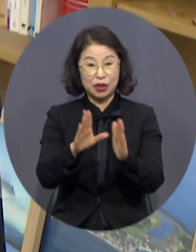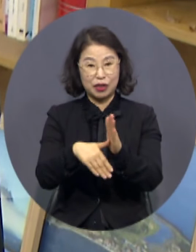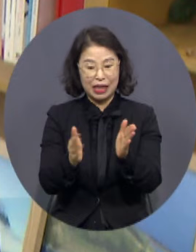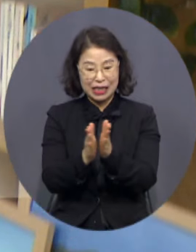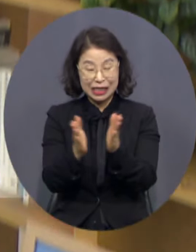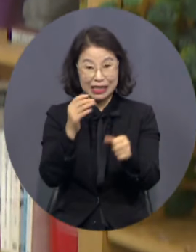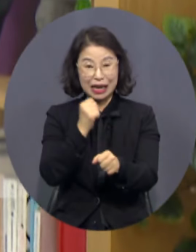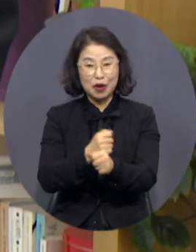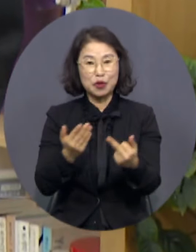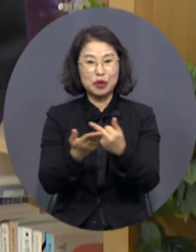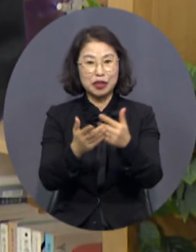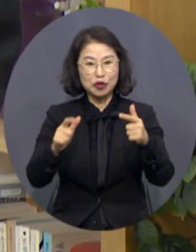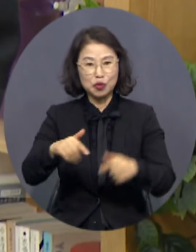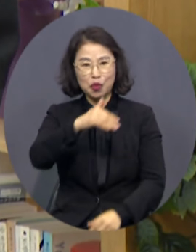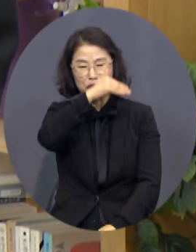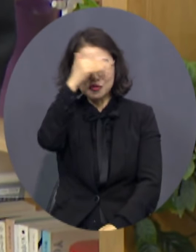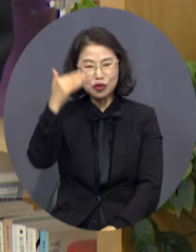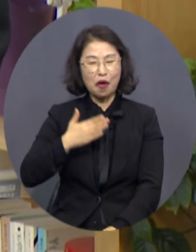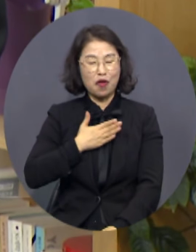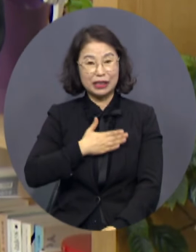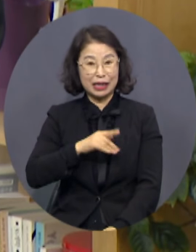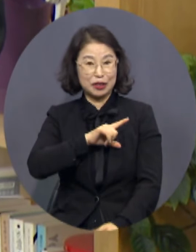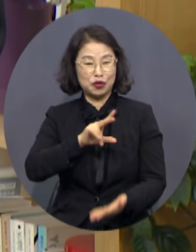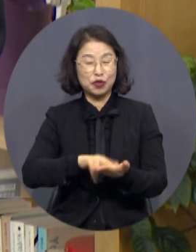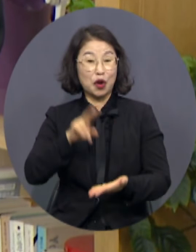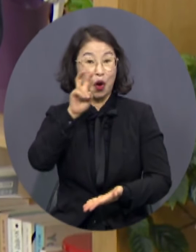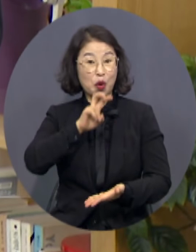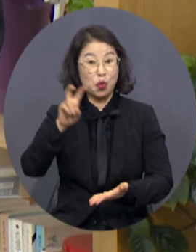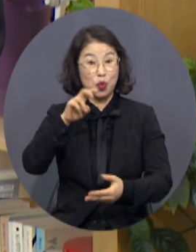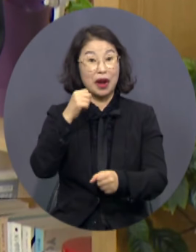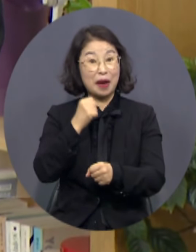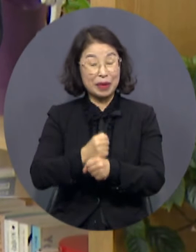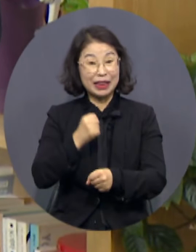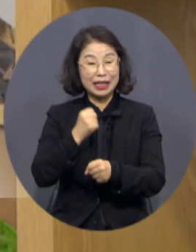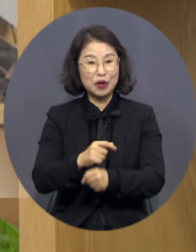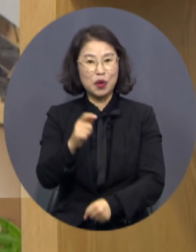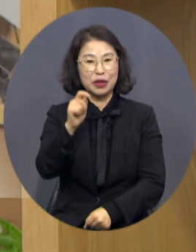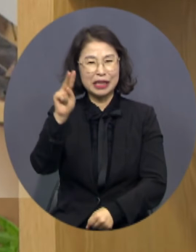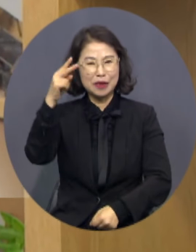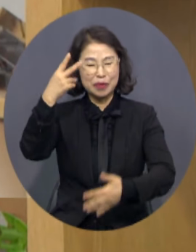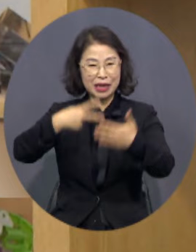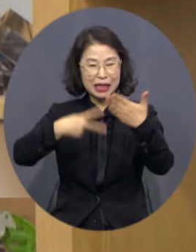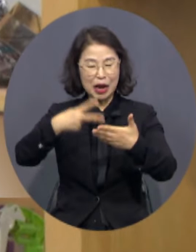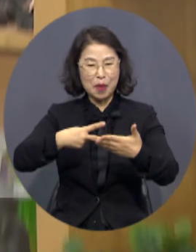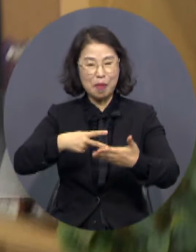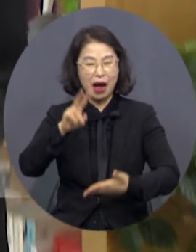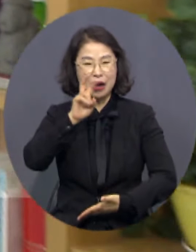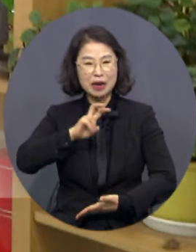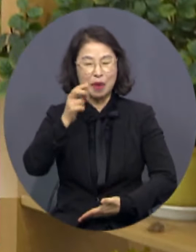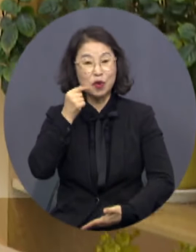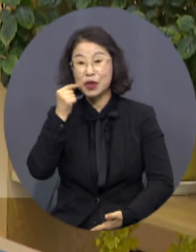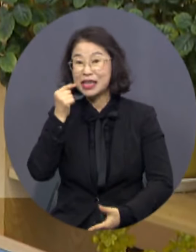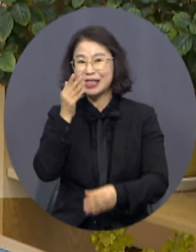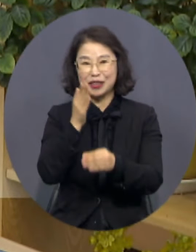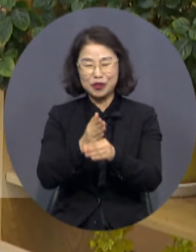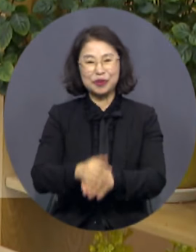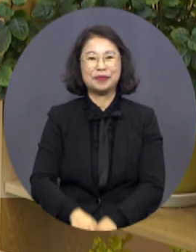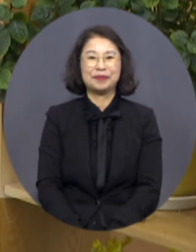데뷔한 뒤 제주의 풍경과 정서를 주제로 노래를 만들어 왔고, TV 드라마 배경음악으로도 인기를